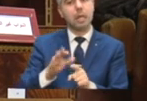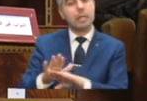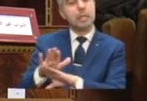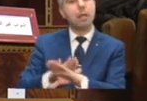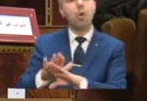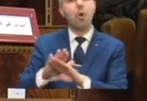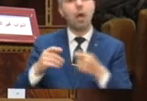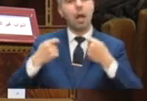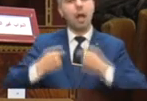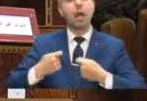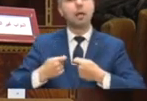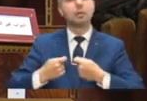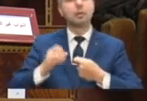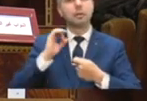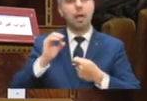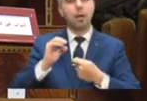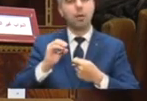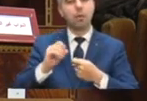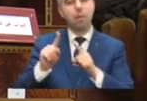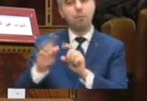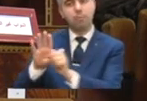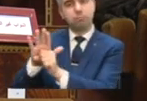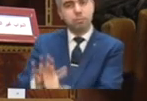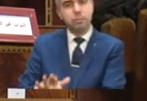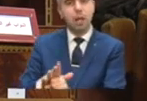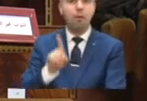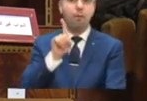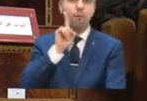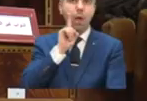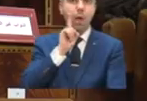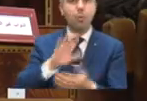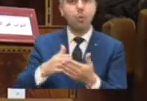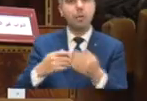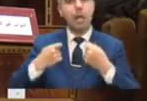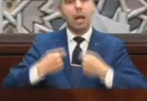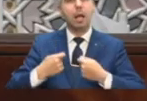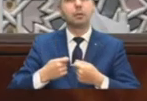رسميا لرئاسه الجلسه. هذا في اهانه للمراه واهانه لرئاسه